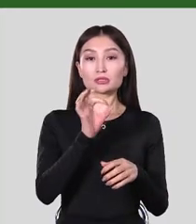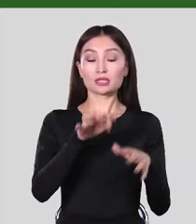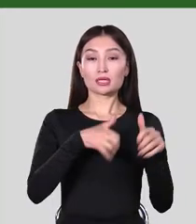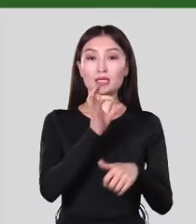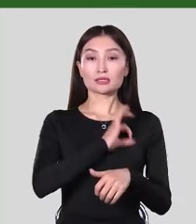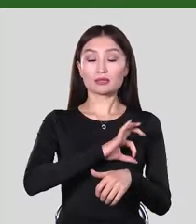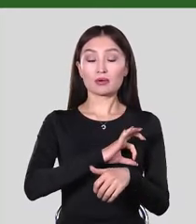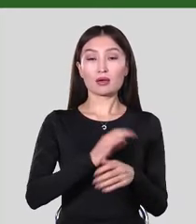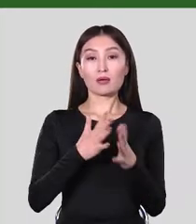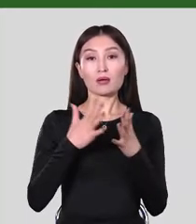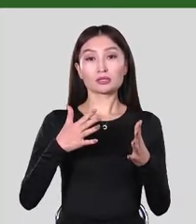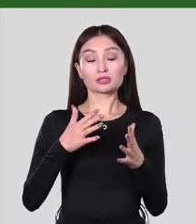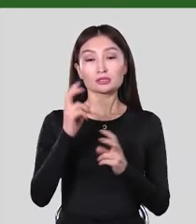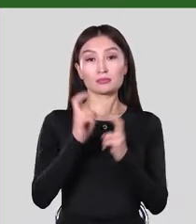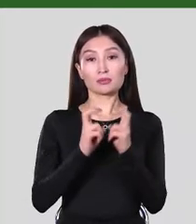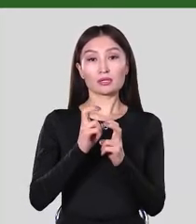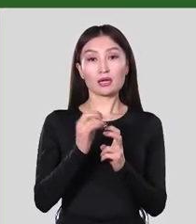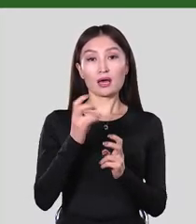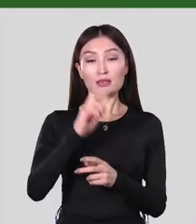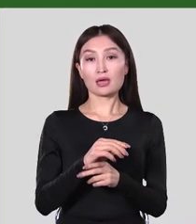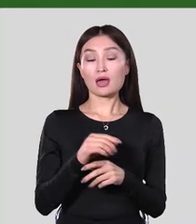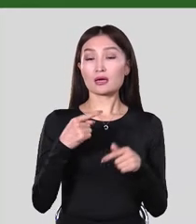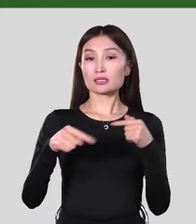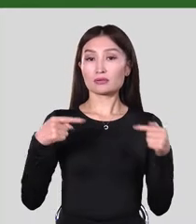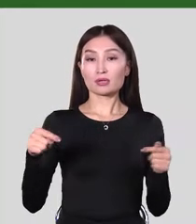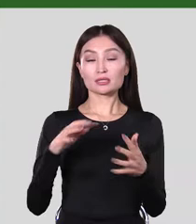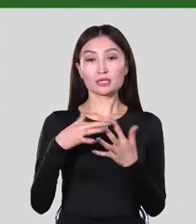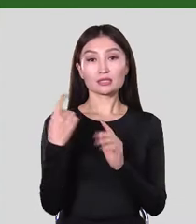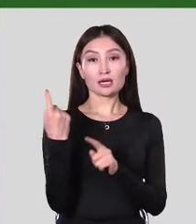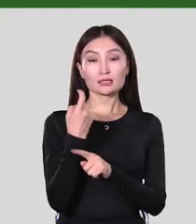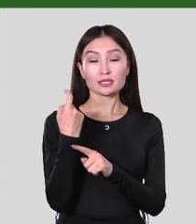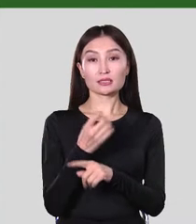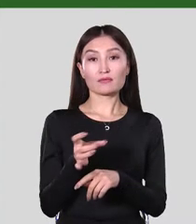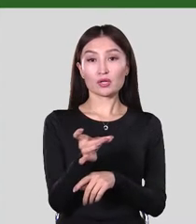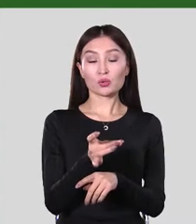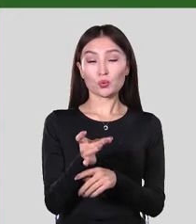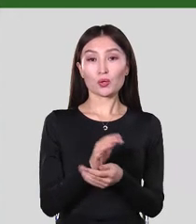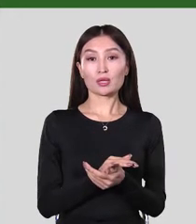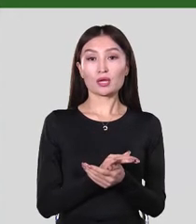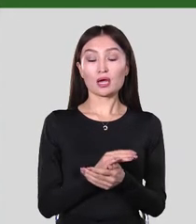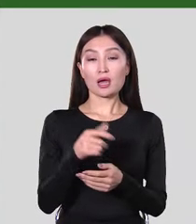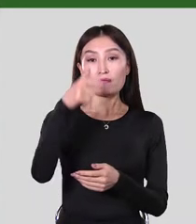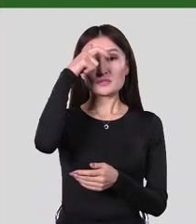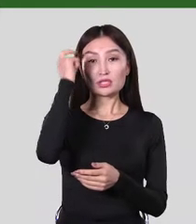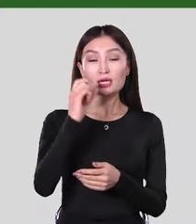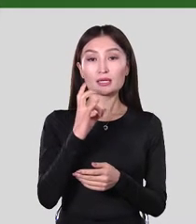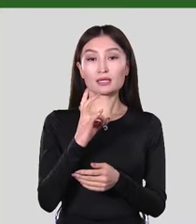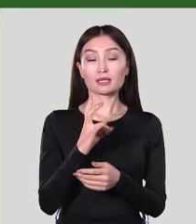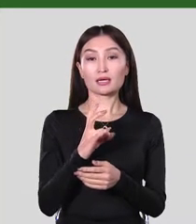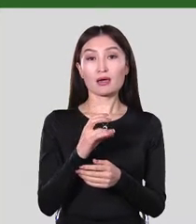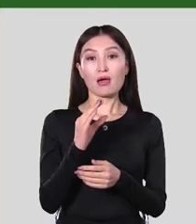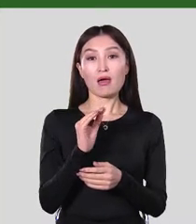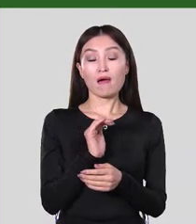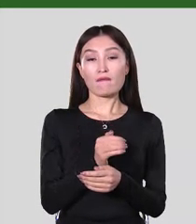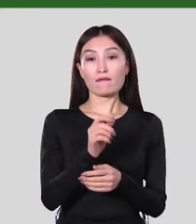промышленности большинства андских стран. Разнообразно сельское хозяйство региона. В жарких низинах